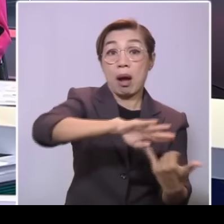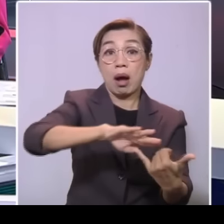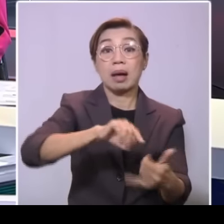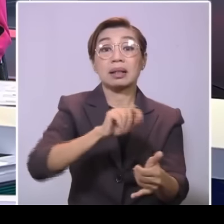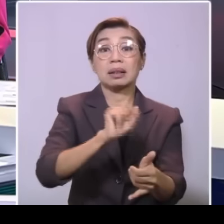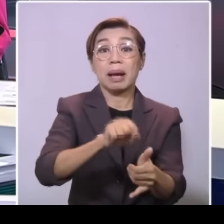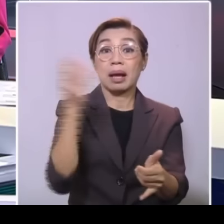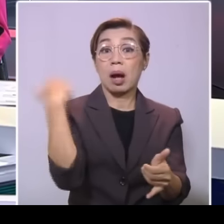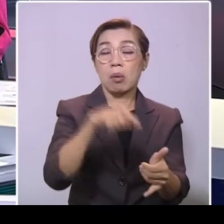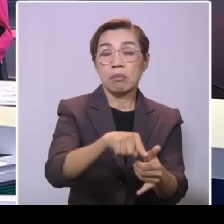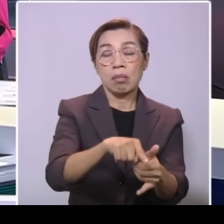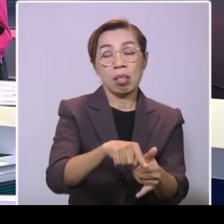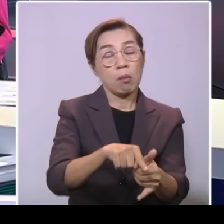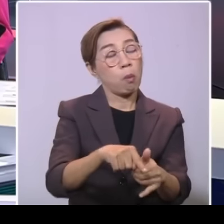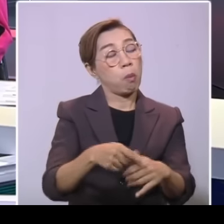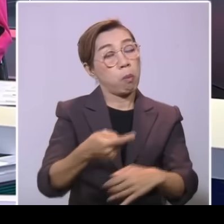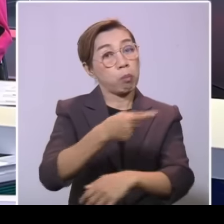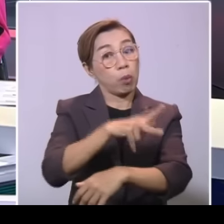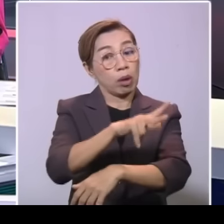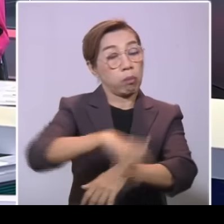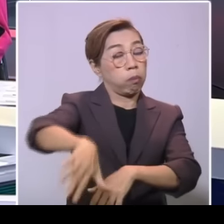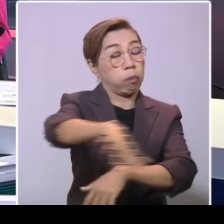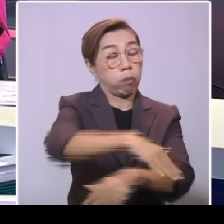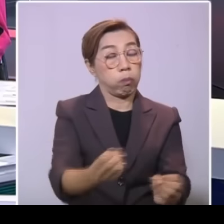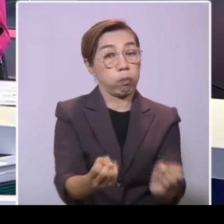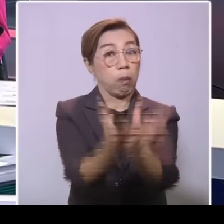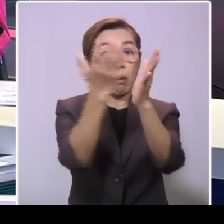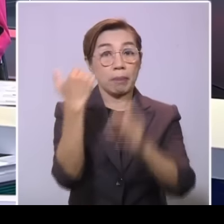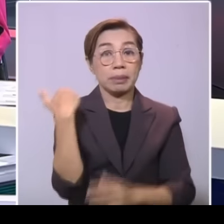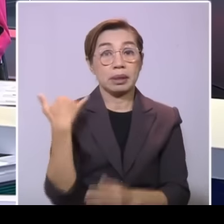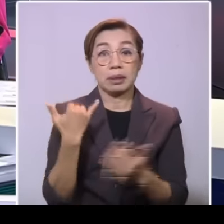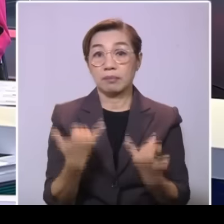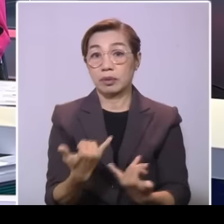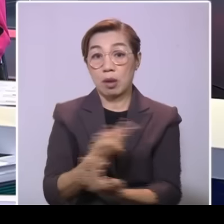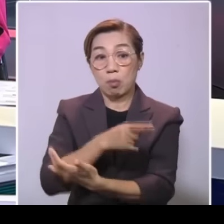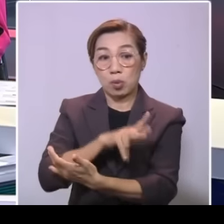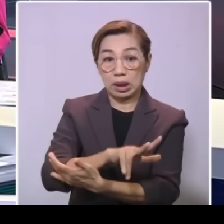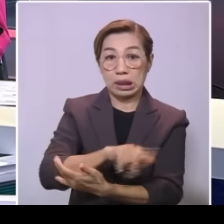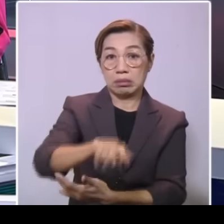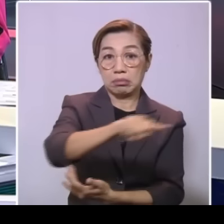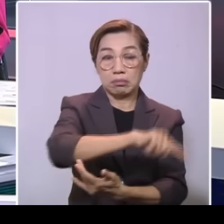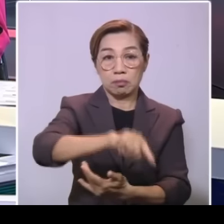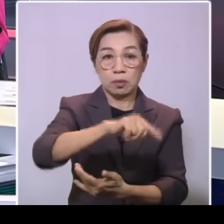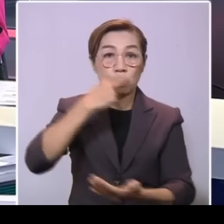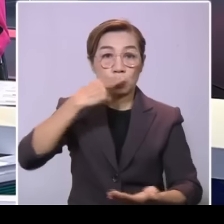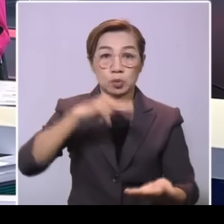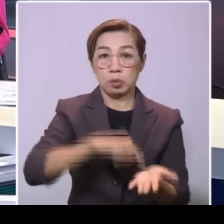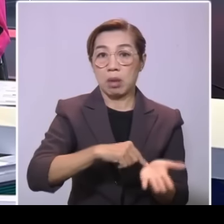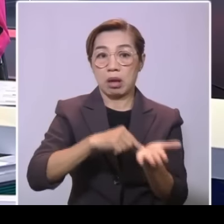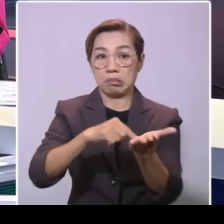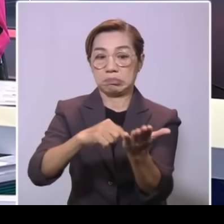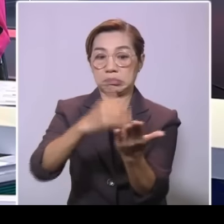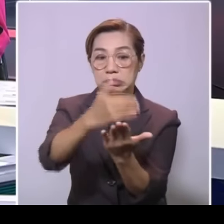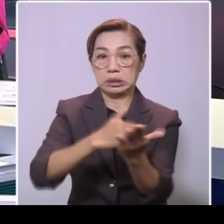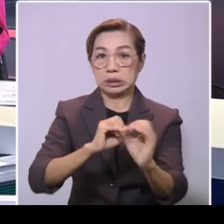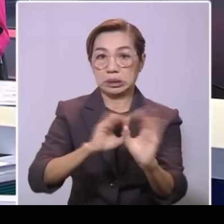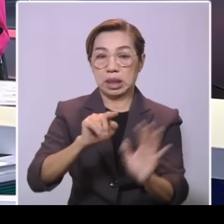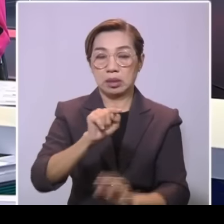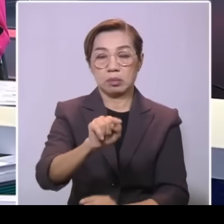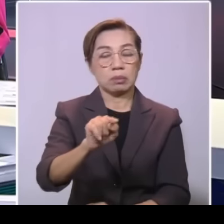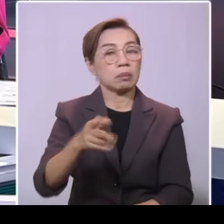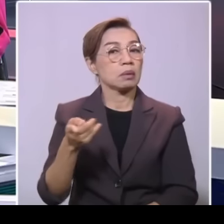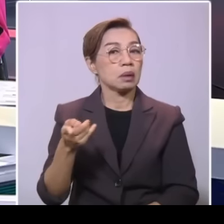เดียวสะเทือนทั้งเกาะ ใช่ คือล่าสุดเนี่ยทางจังหวัดเองทำหนังสือเป็นลายลักษณ์อักษรชัดเจนแล้วนะฮะว่าจะมีการเ